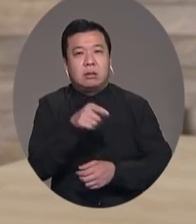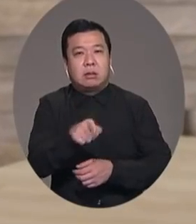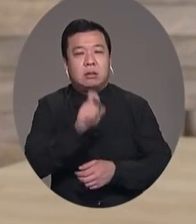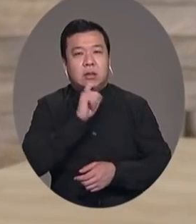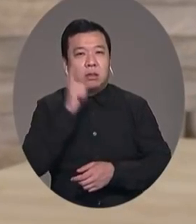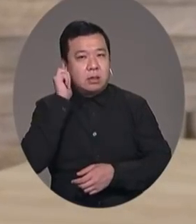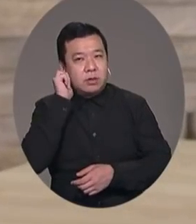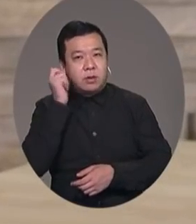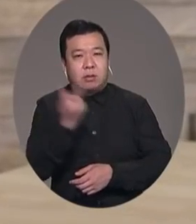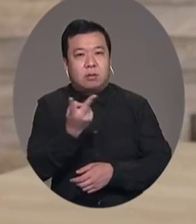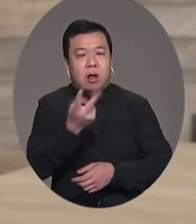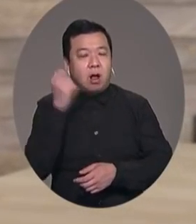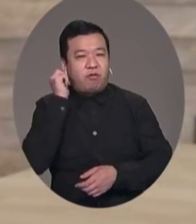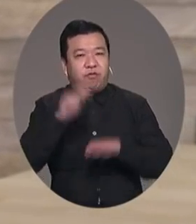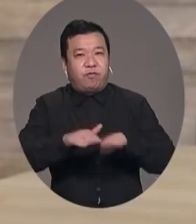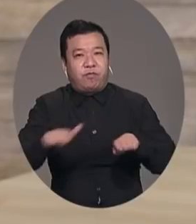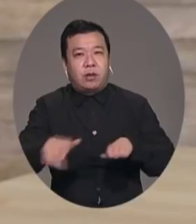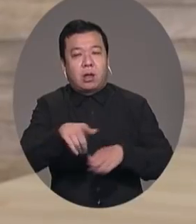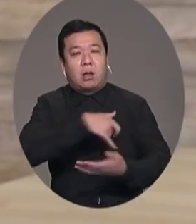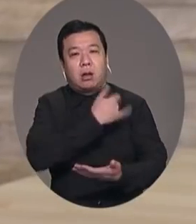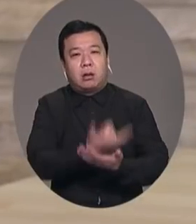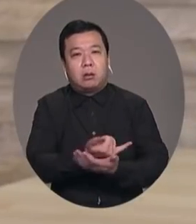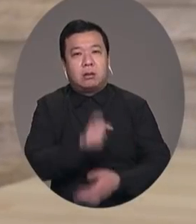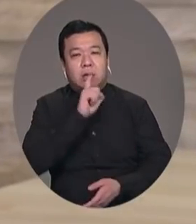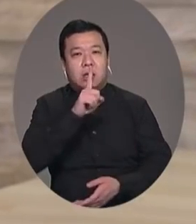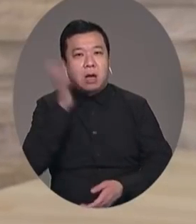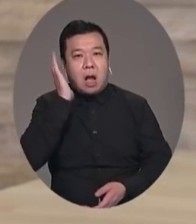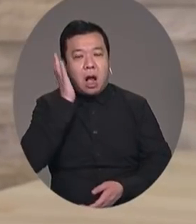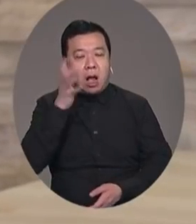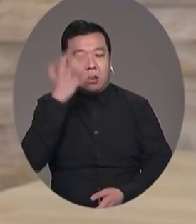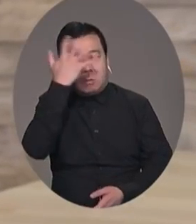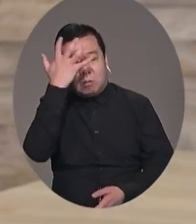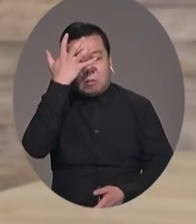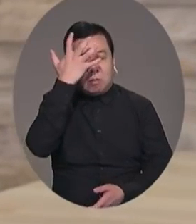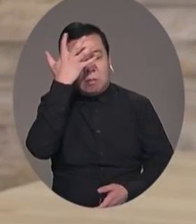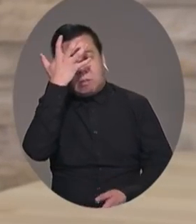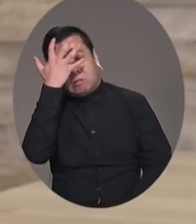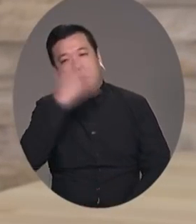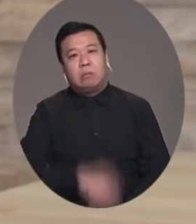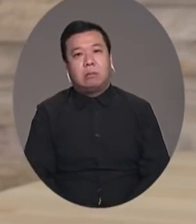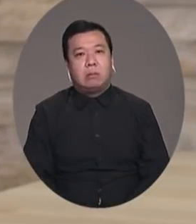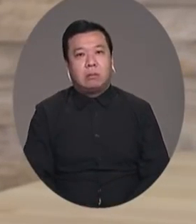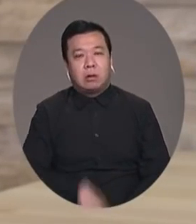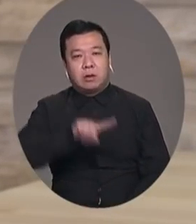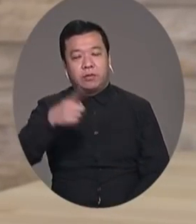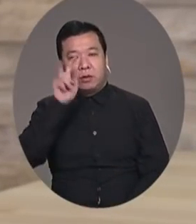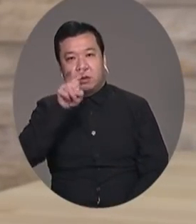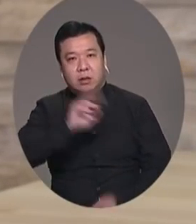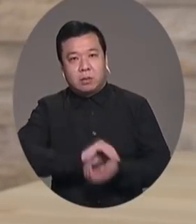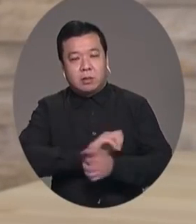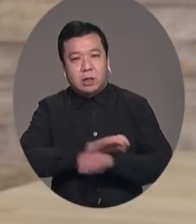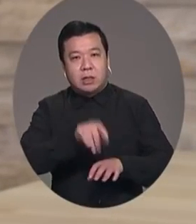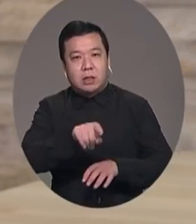其中一名女子和兩名女童其後不治，另外一名男子就神志不清。轉睇下疫